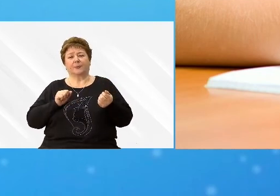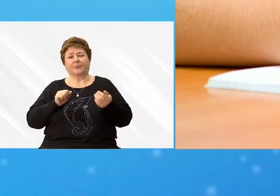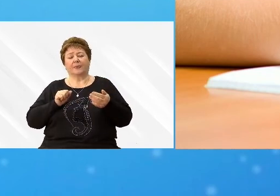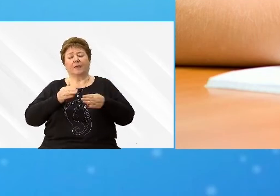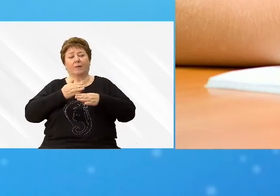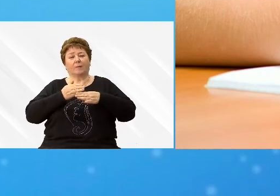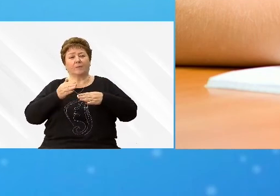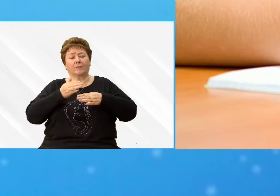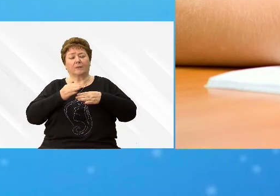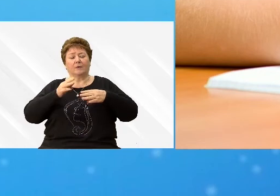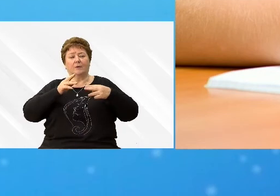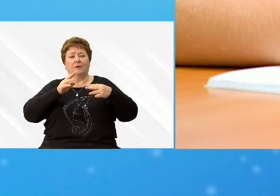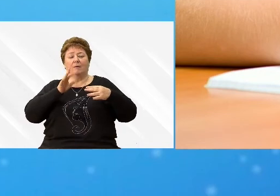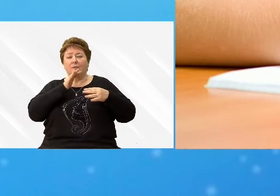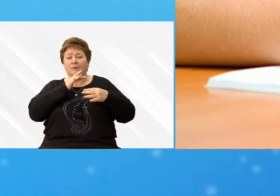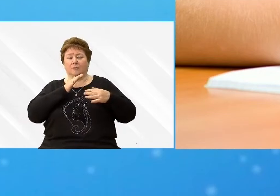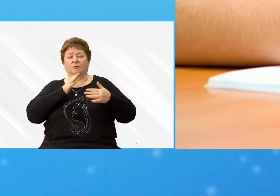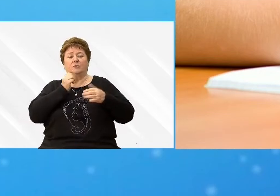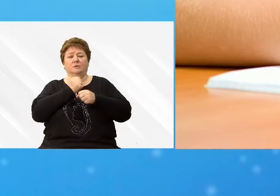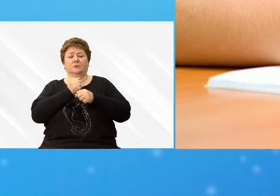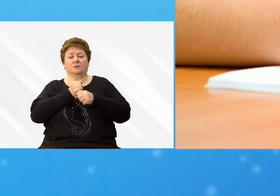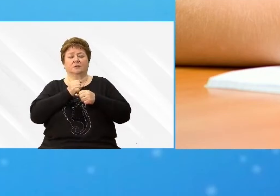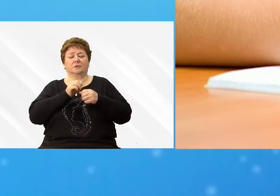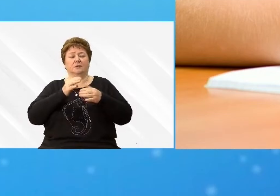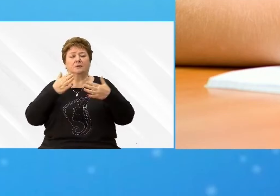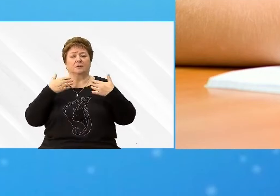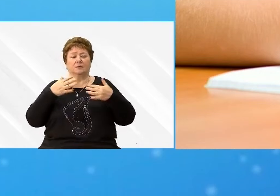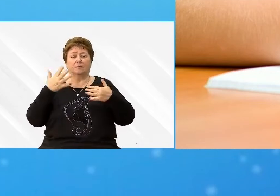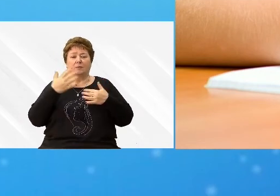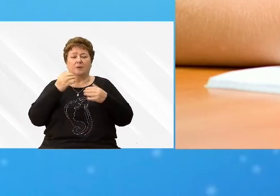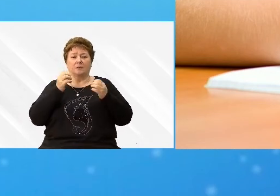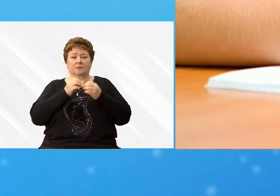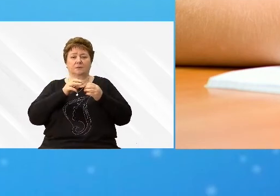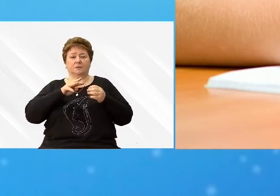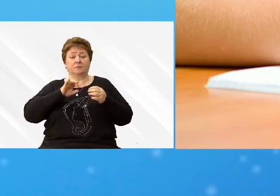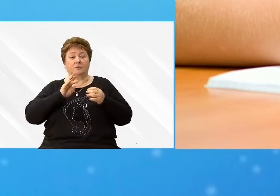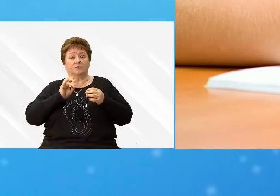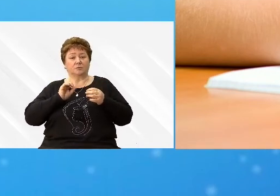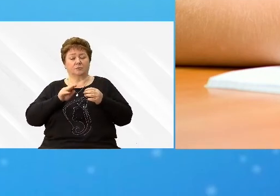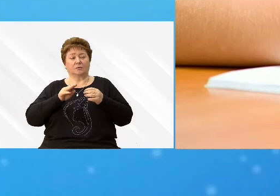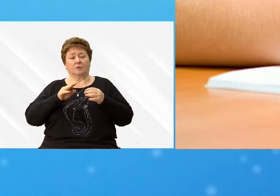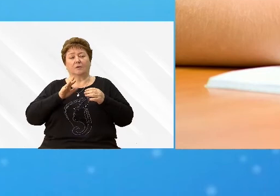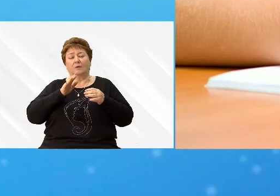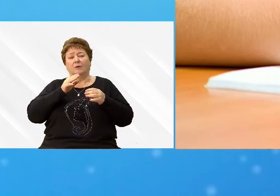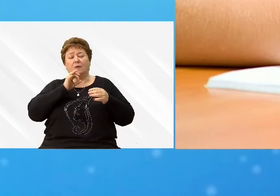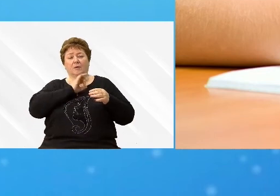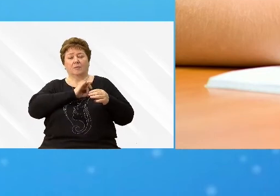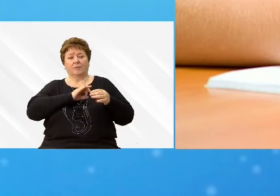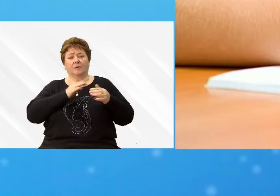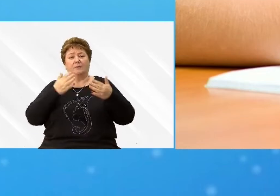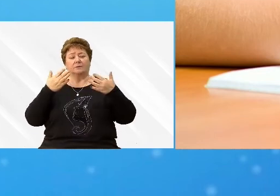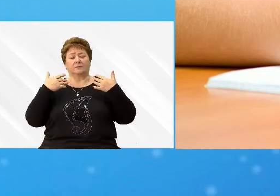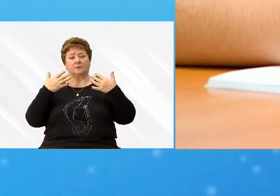работы делать небольшие перерывы пять-десять минут полезно во время перерыва